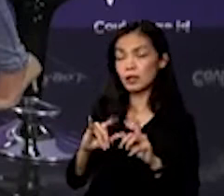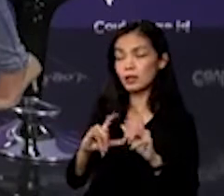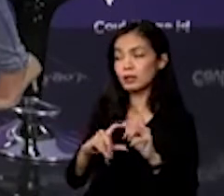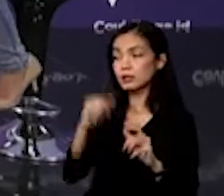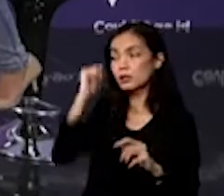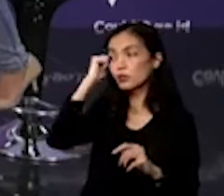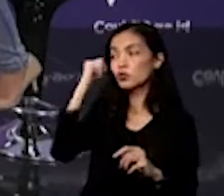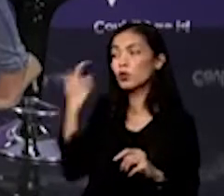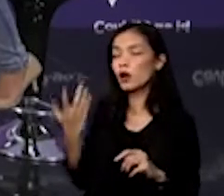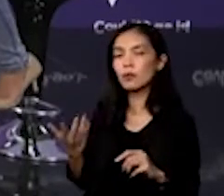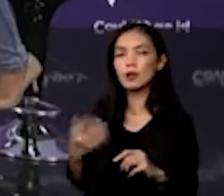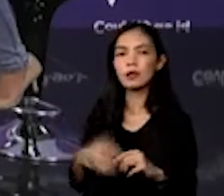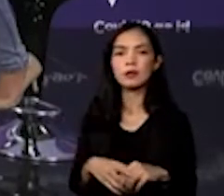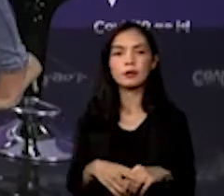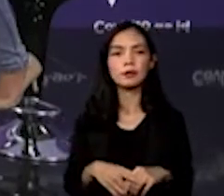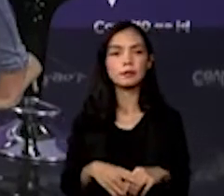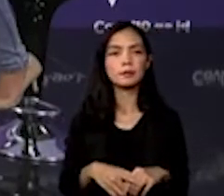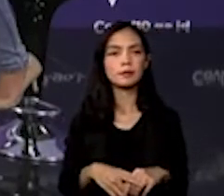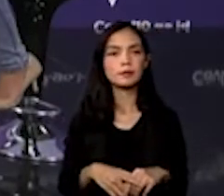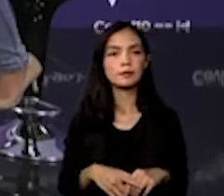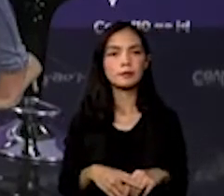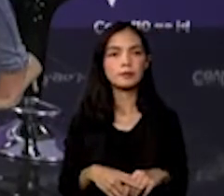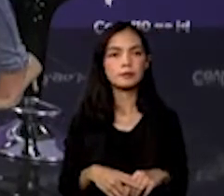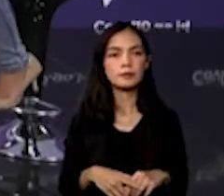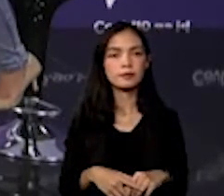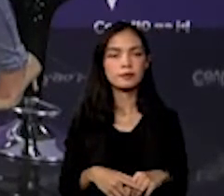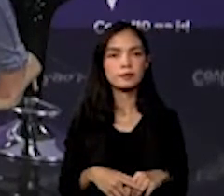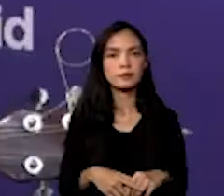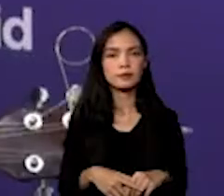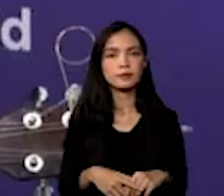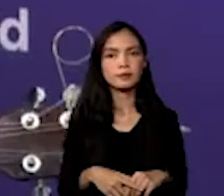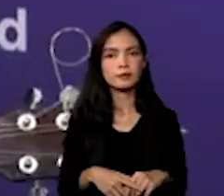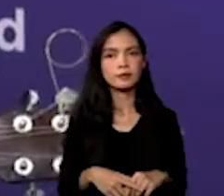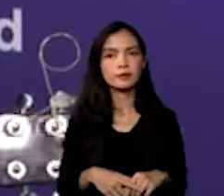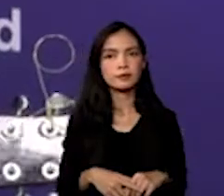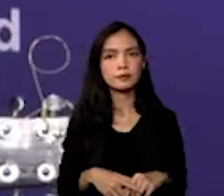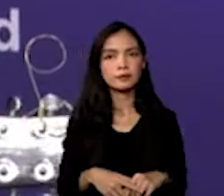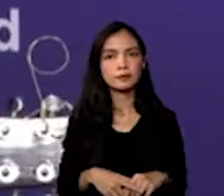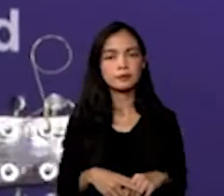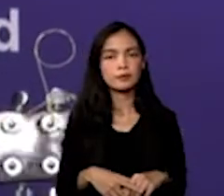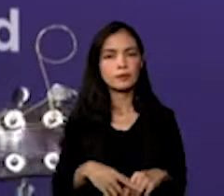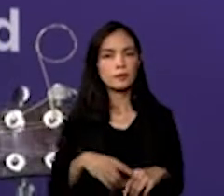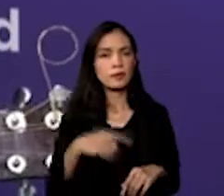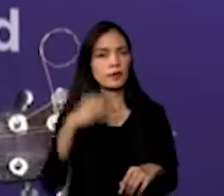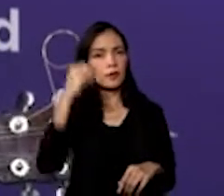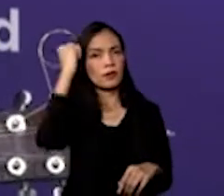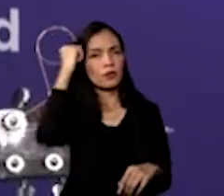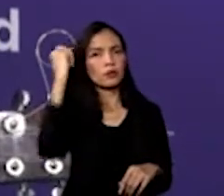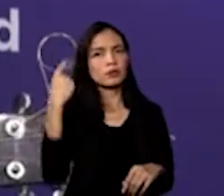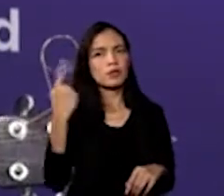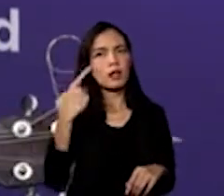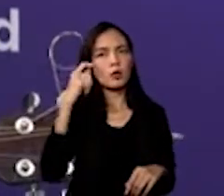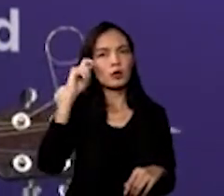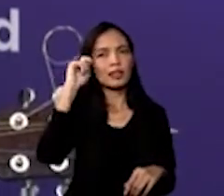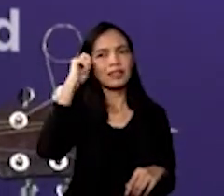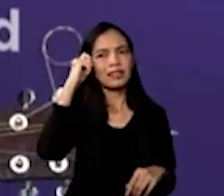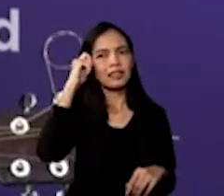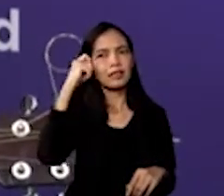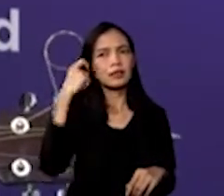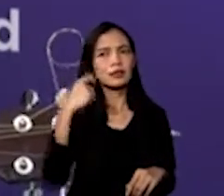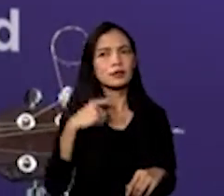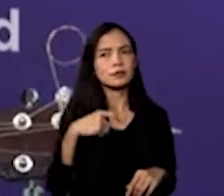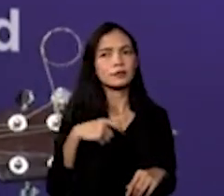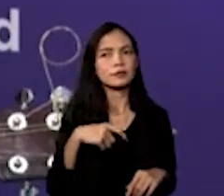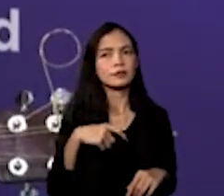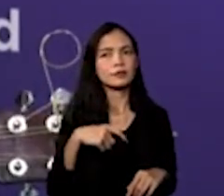Ibu itu sosok yang memang eh enggak pernah lelah sih buat ngingetin kita maksudnya bimbing kita